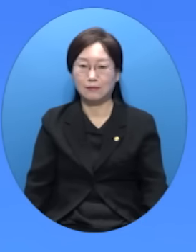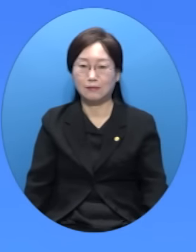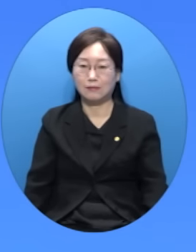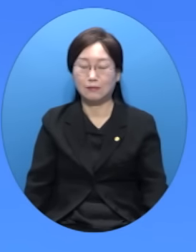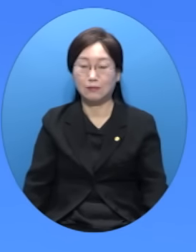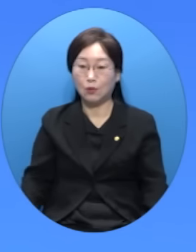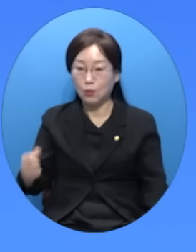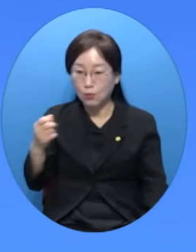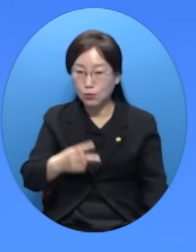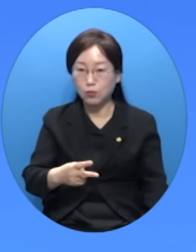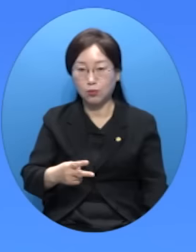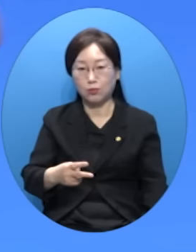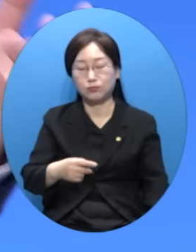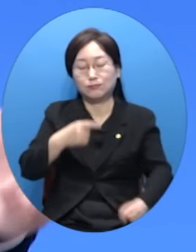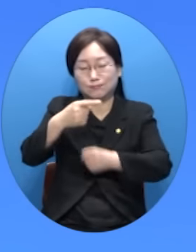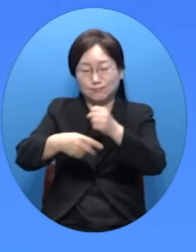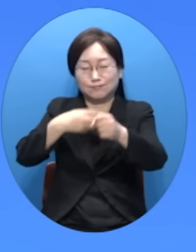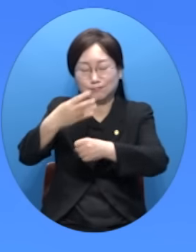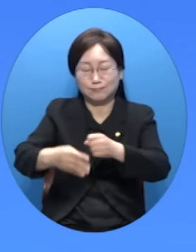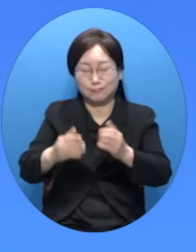또 여러 해 시험을 준비해서